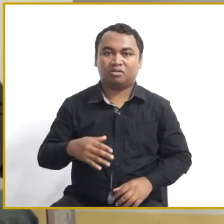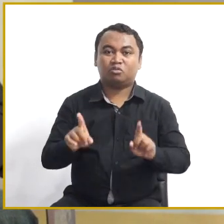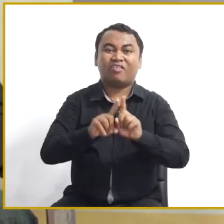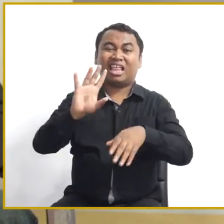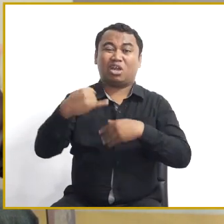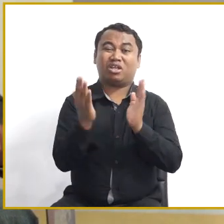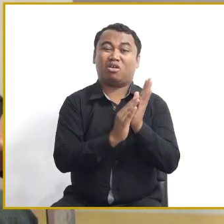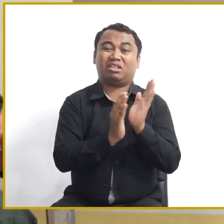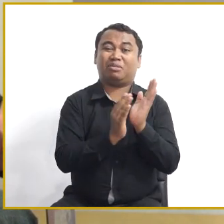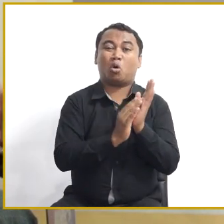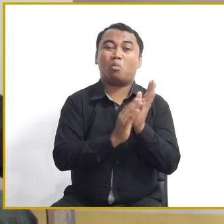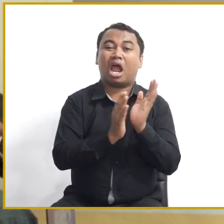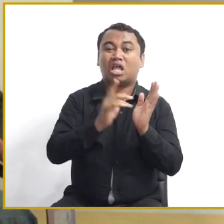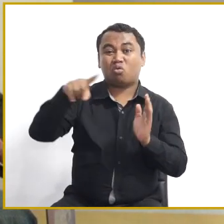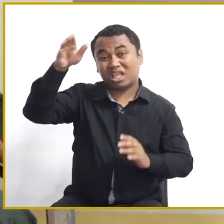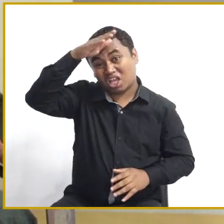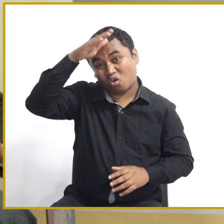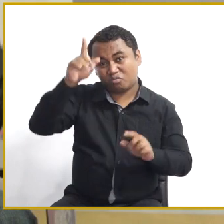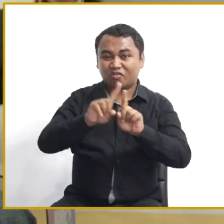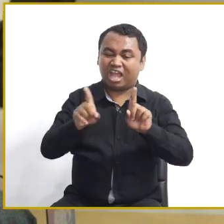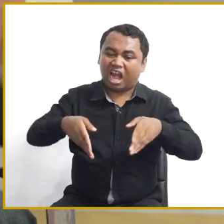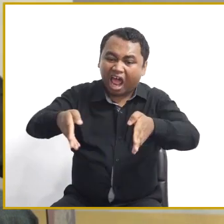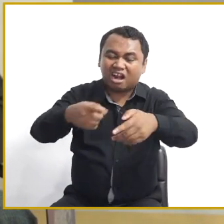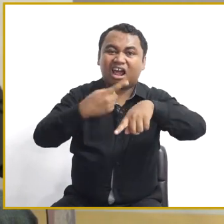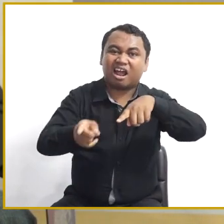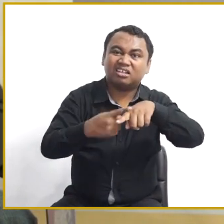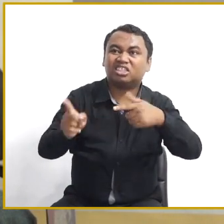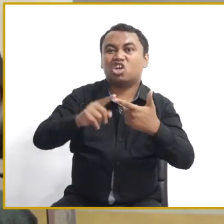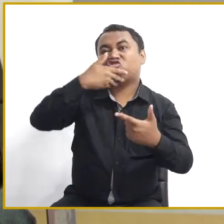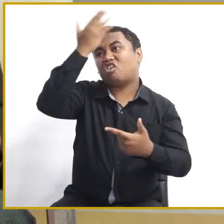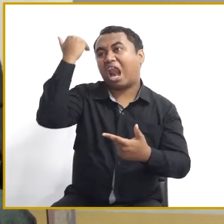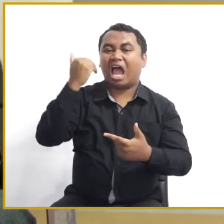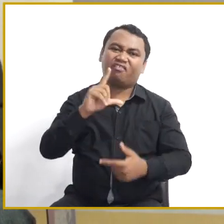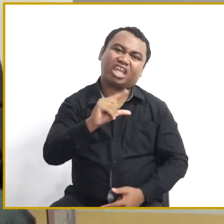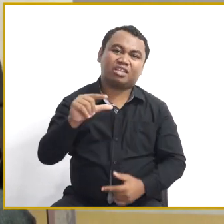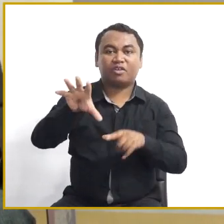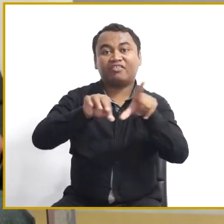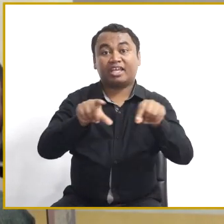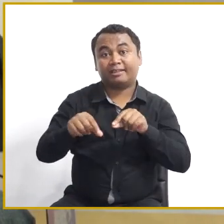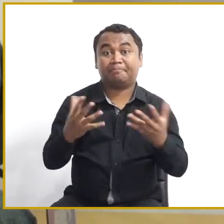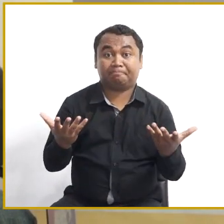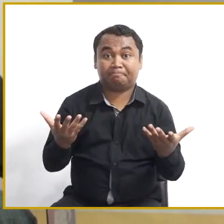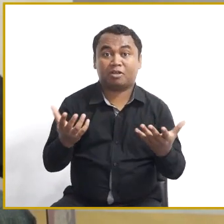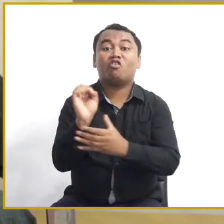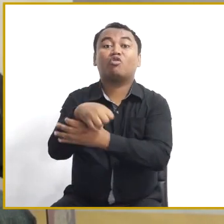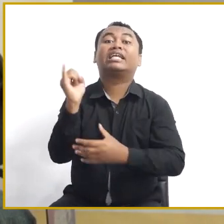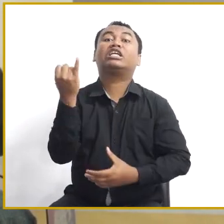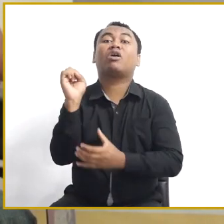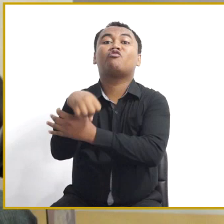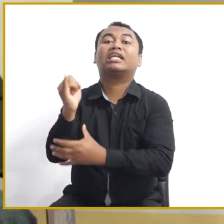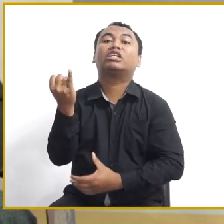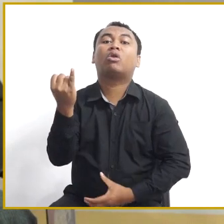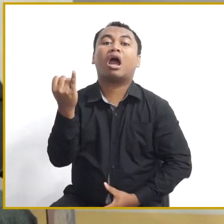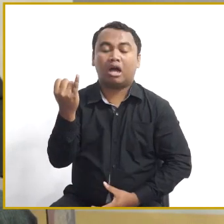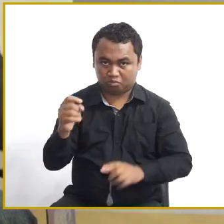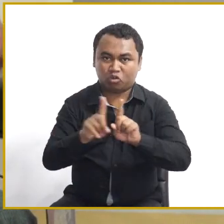propaganda any Diego andany sady lalana ratsy, olona vitsikely ny fidiana, dinina ny afarany. Misy foana zany le fifandonana